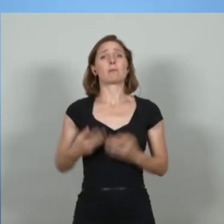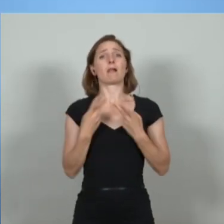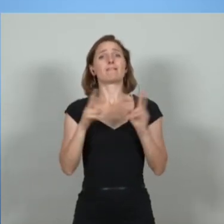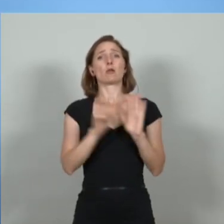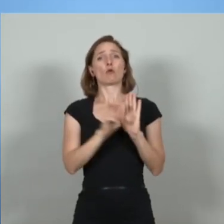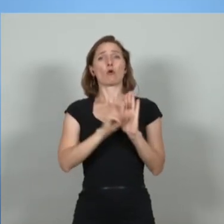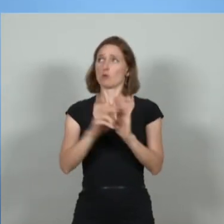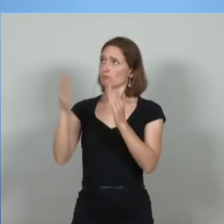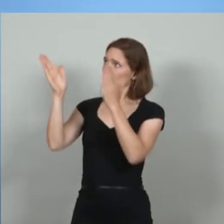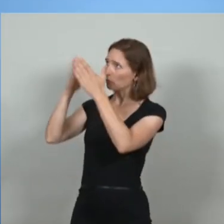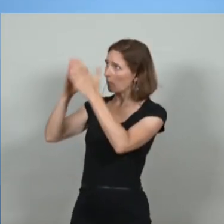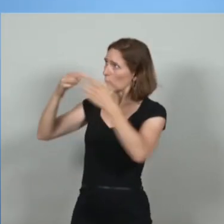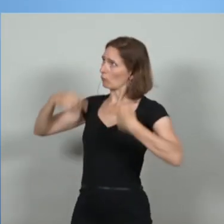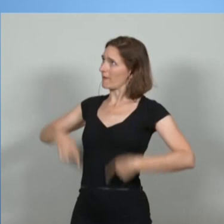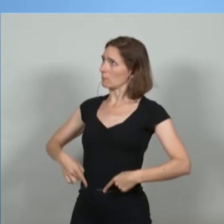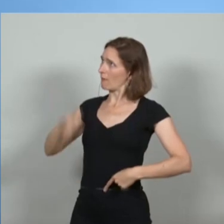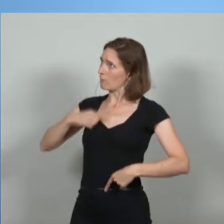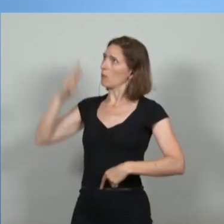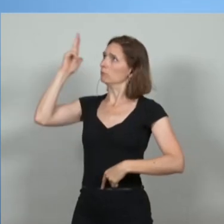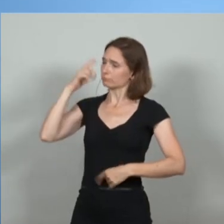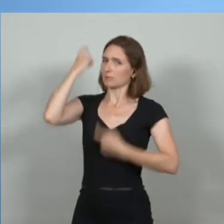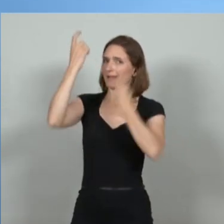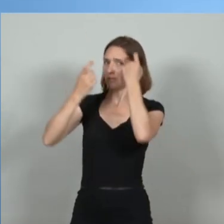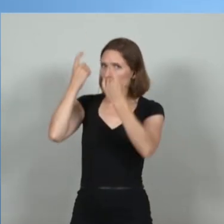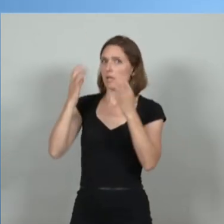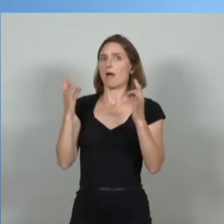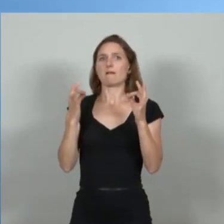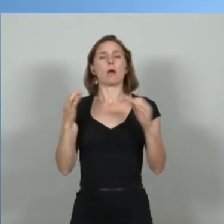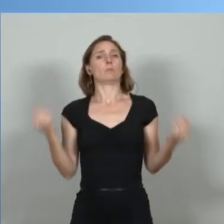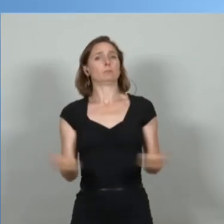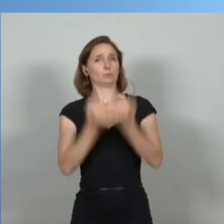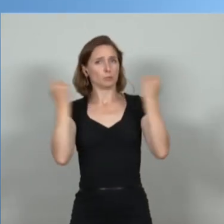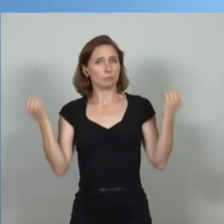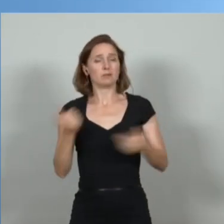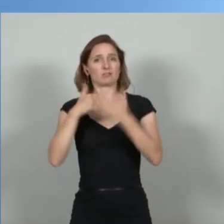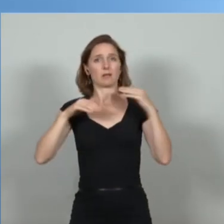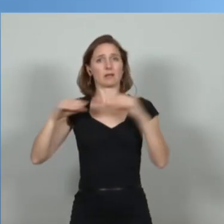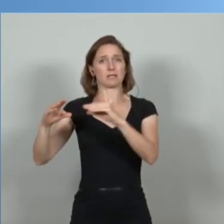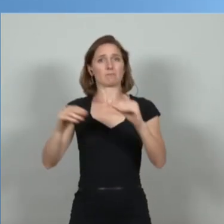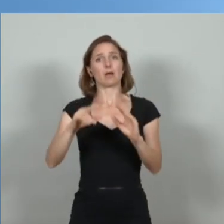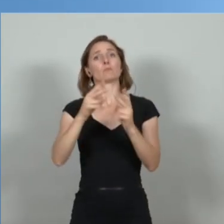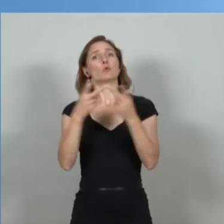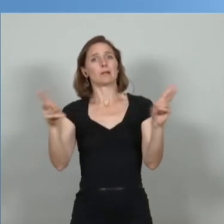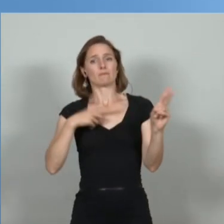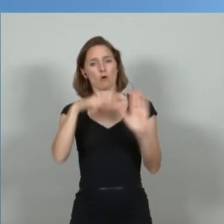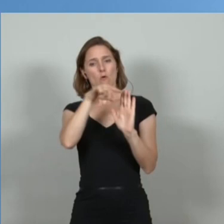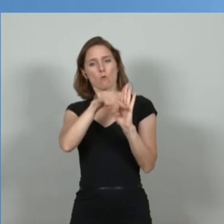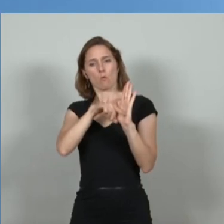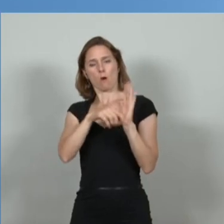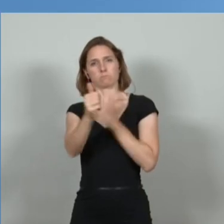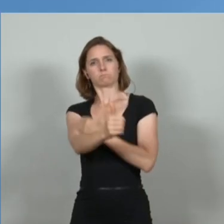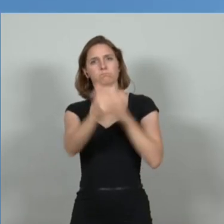gouvernement d'entamer une réflexion quant à un encadrement juridique de la publicité dans l'espace public selon les critères environnementaux